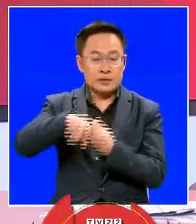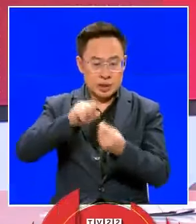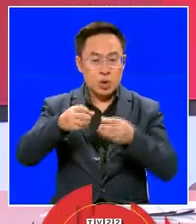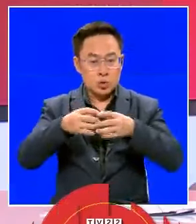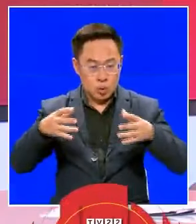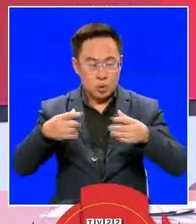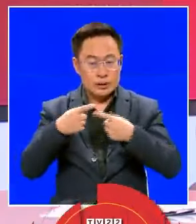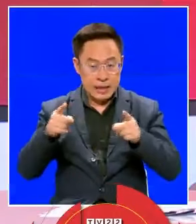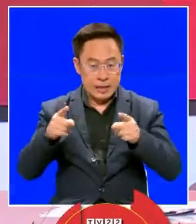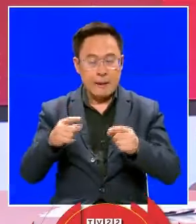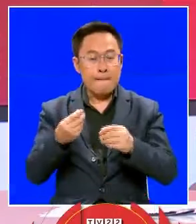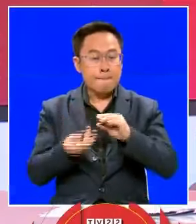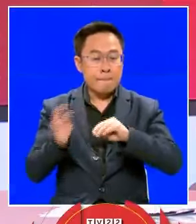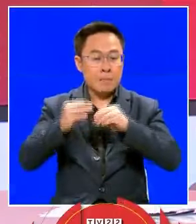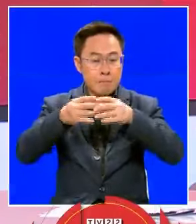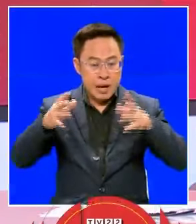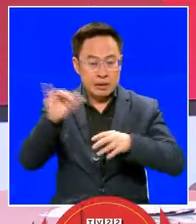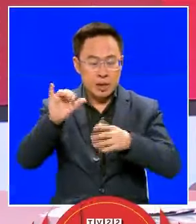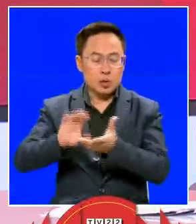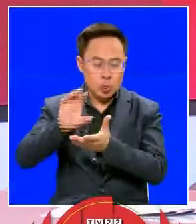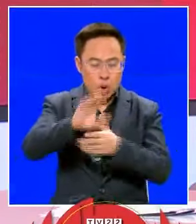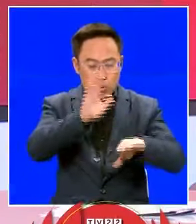กว่าเดิมแต่ยังไม่มากเท่าเพื่อนบ้านเลยต้องมีการกระตุ้นต่อนะครับ